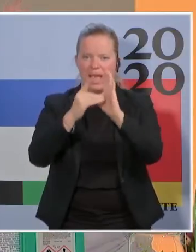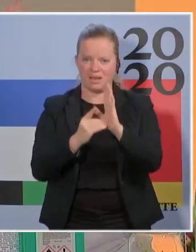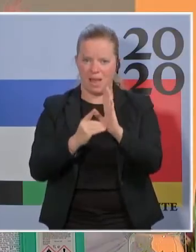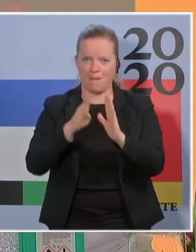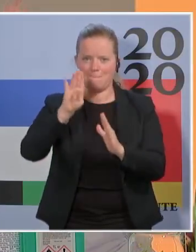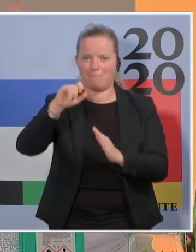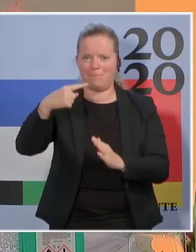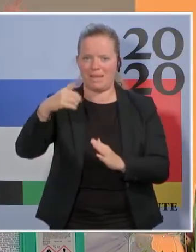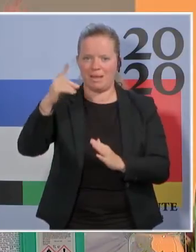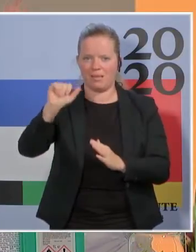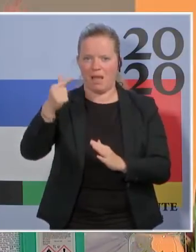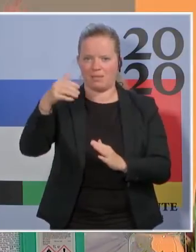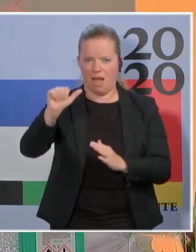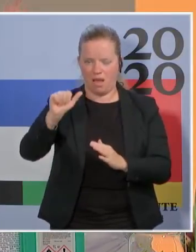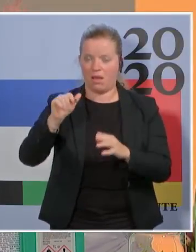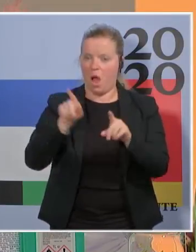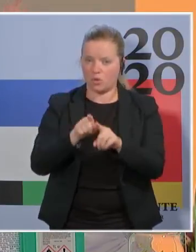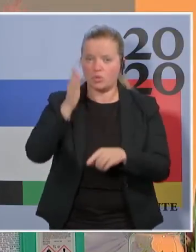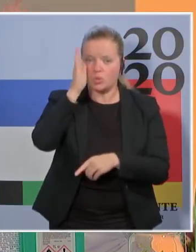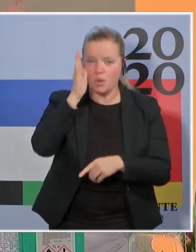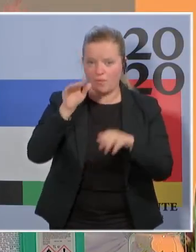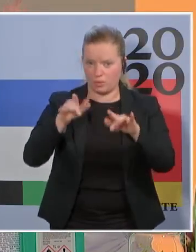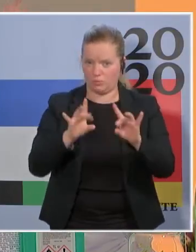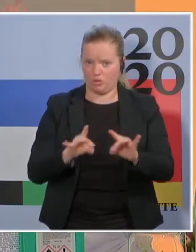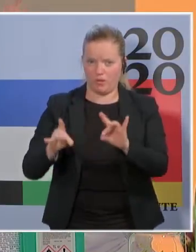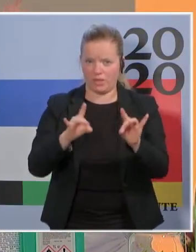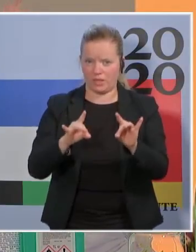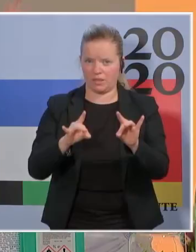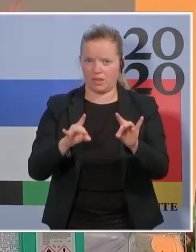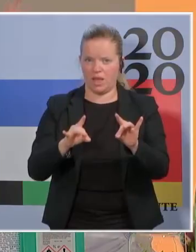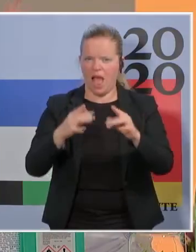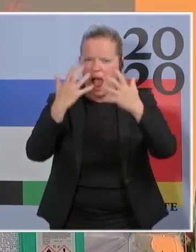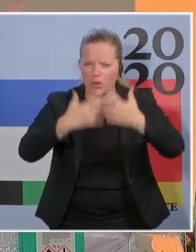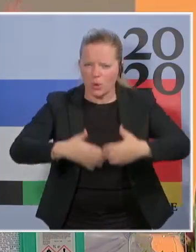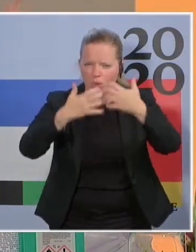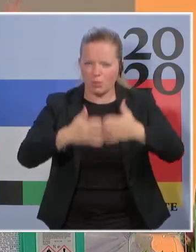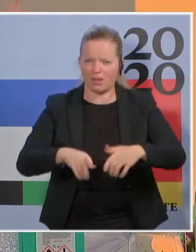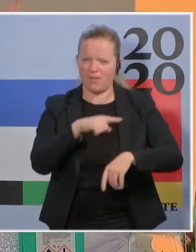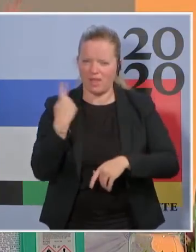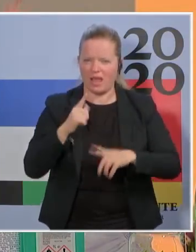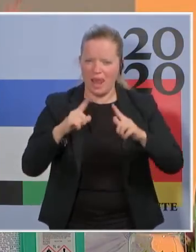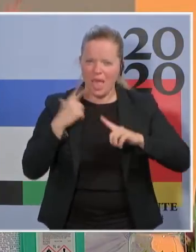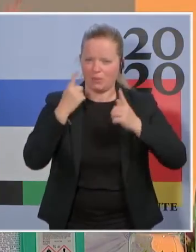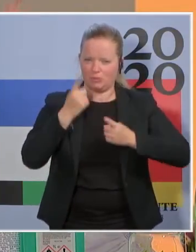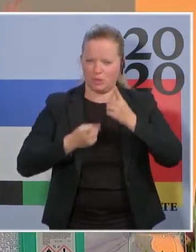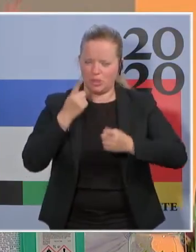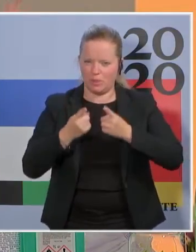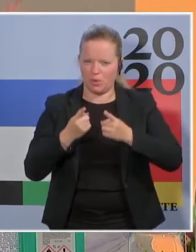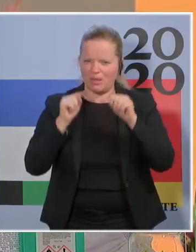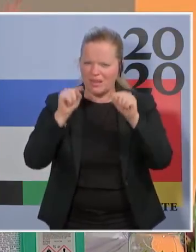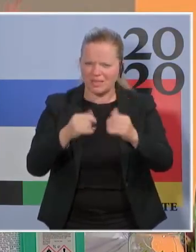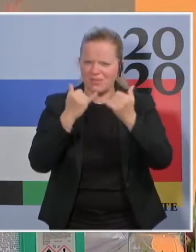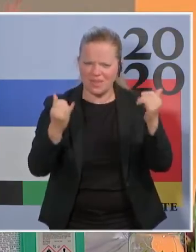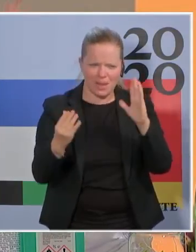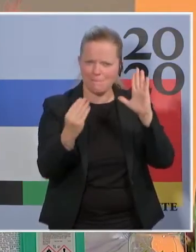Zukunftsprogramme auseinanderzusetzen haben. Die Algorithmen werden unser Leben bestimmen und wie wird sich das in der Verfassung